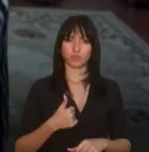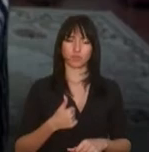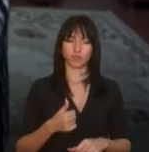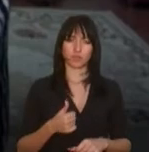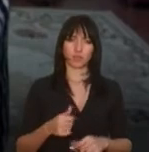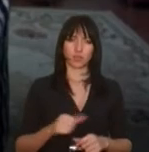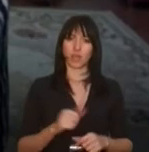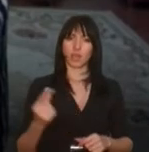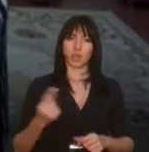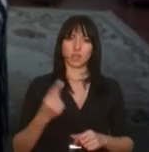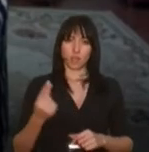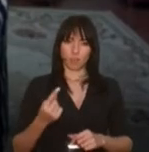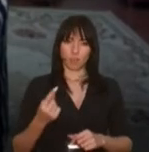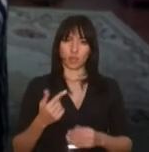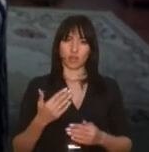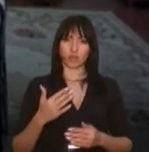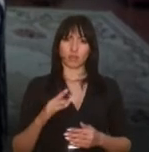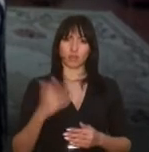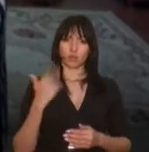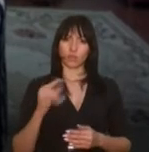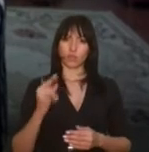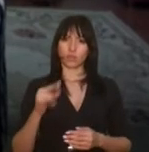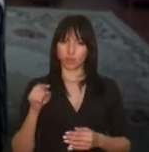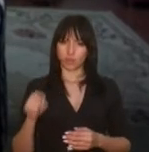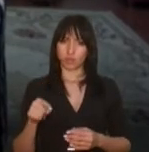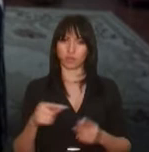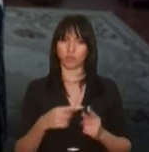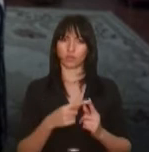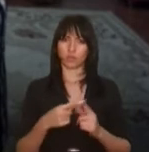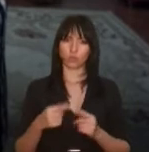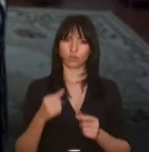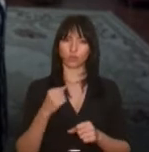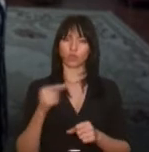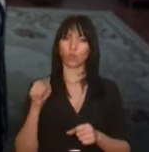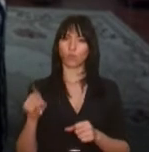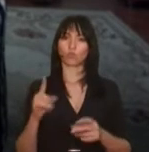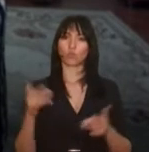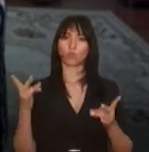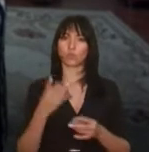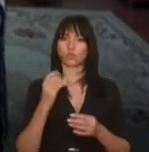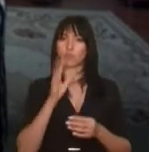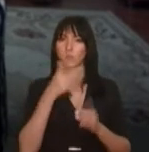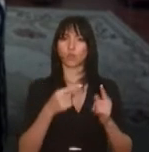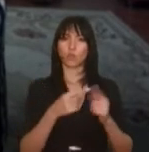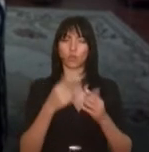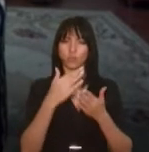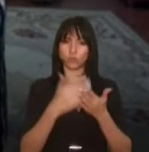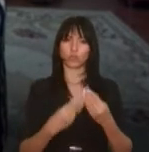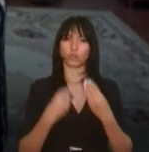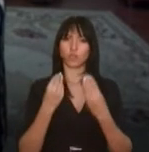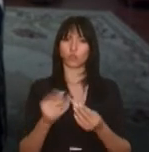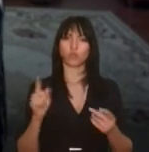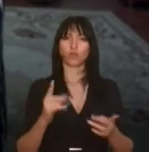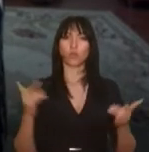Насамперед, це є огляд педіатра, який вирішує, що йому ще потрібно для уточнення стану здоров'я